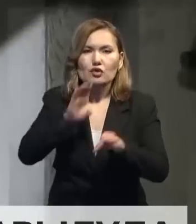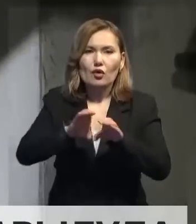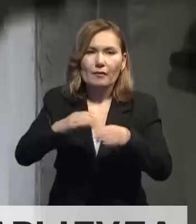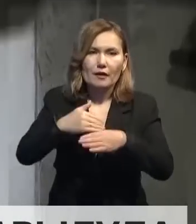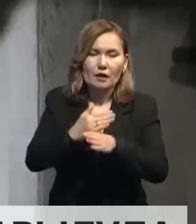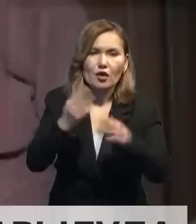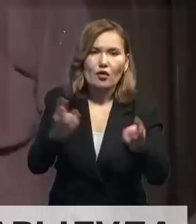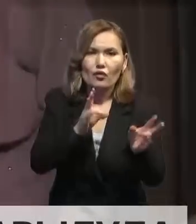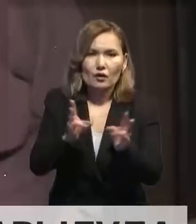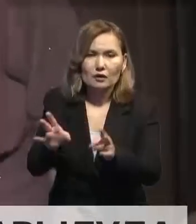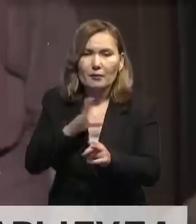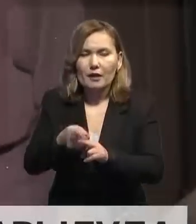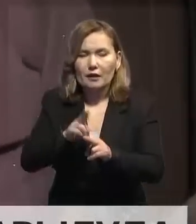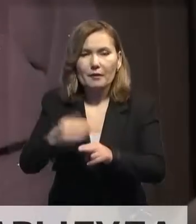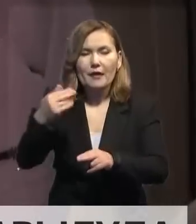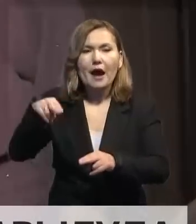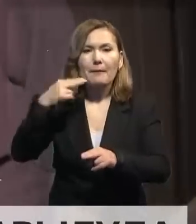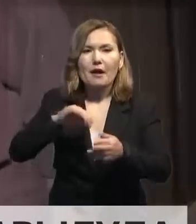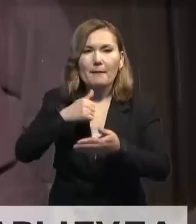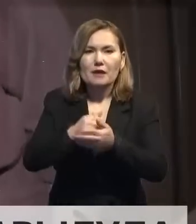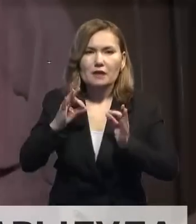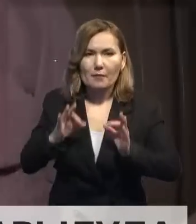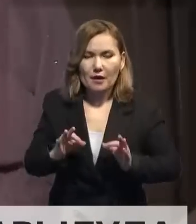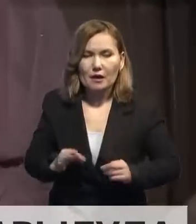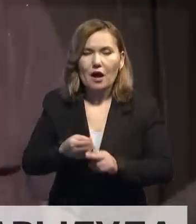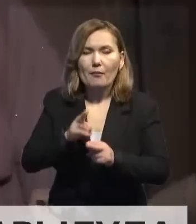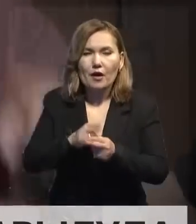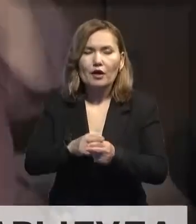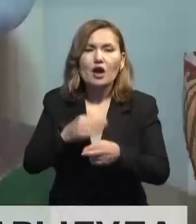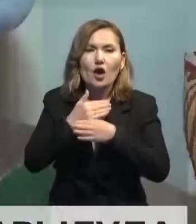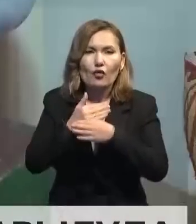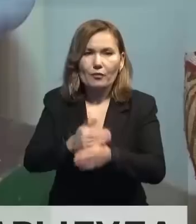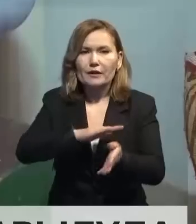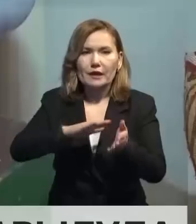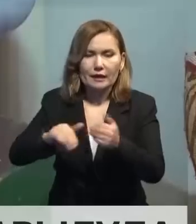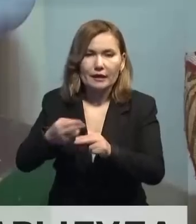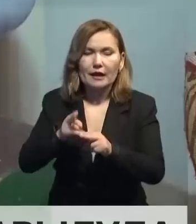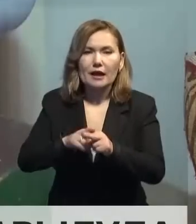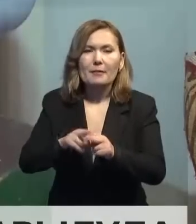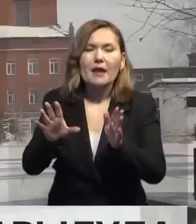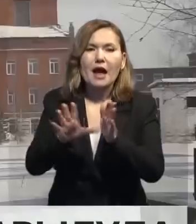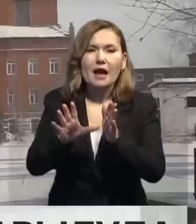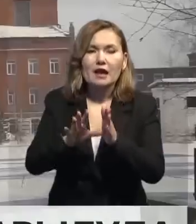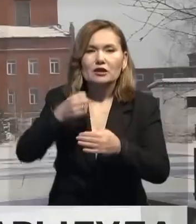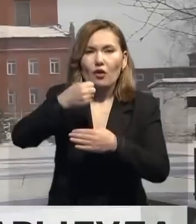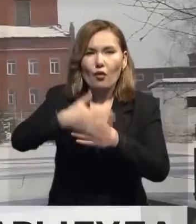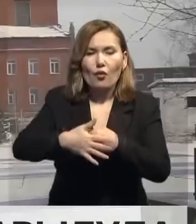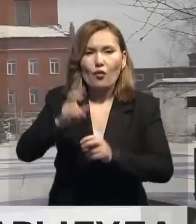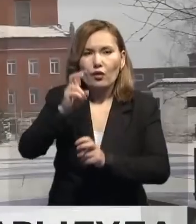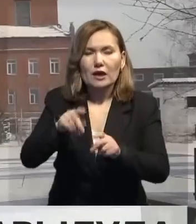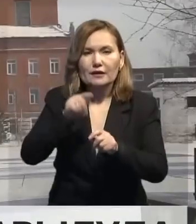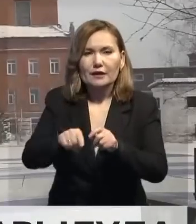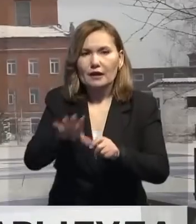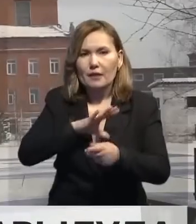болды. Сөйтіп президент пен бас прокуратураның тікелей тапсырмасынан кейін Риддер жылу электр орталығы тексерілді. Тексеріс